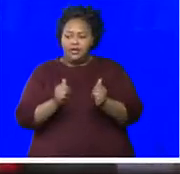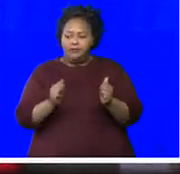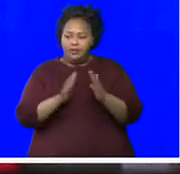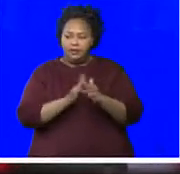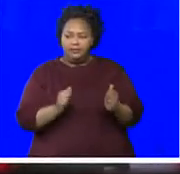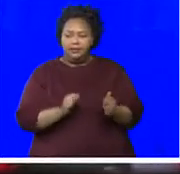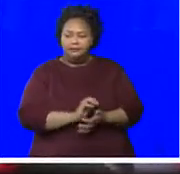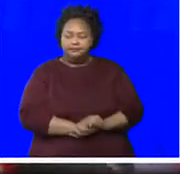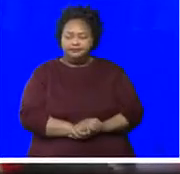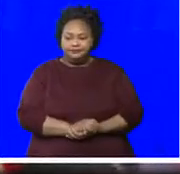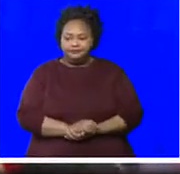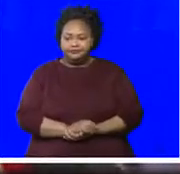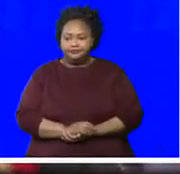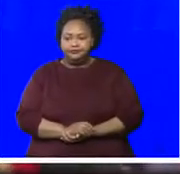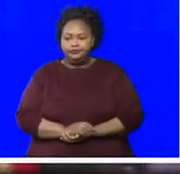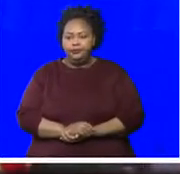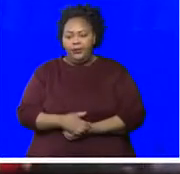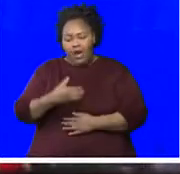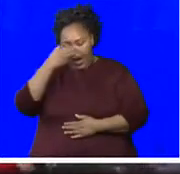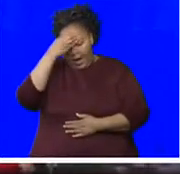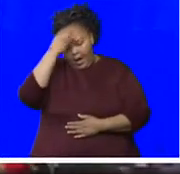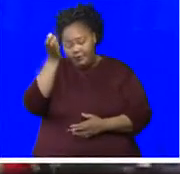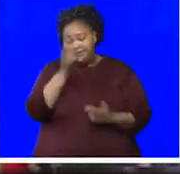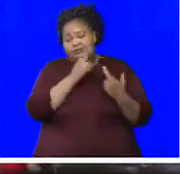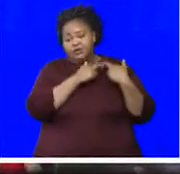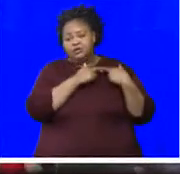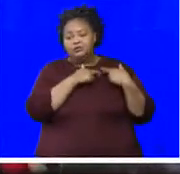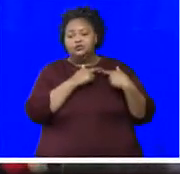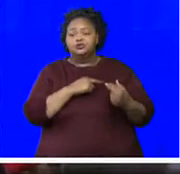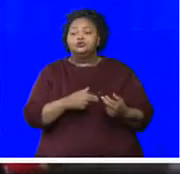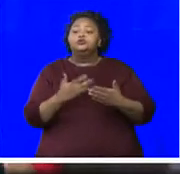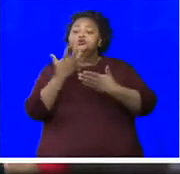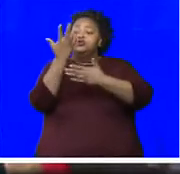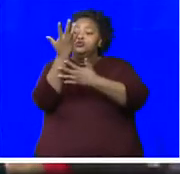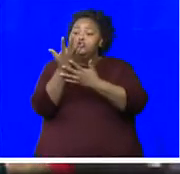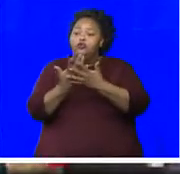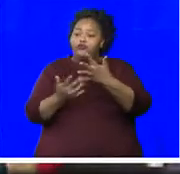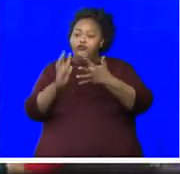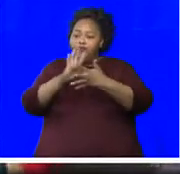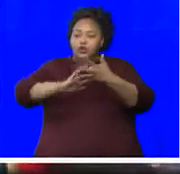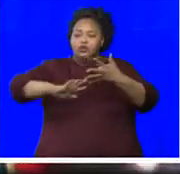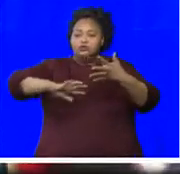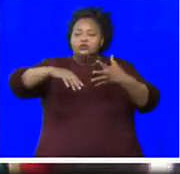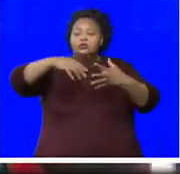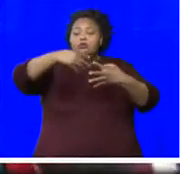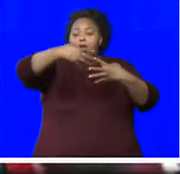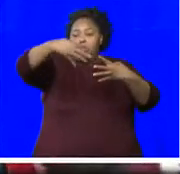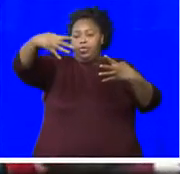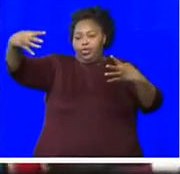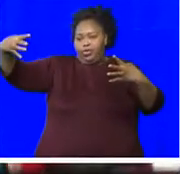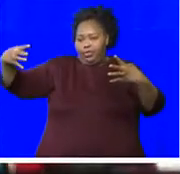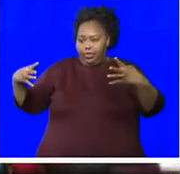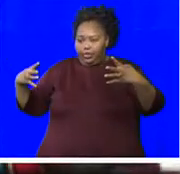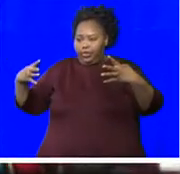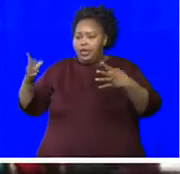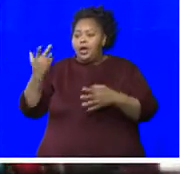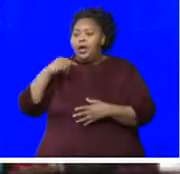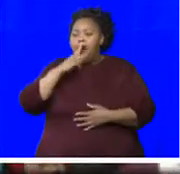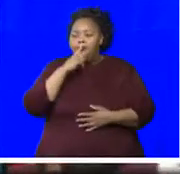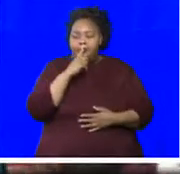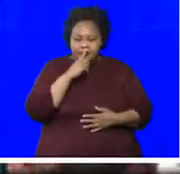Urumende bekamfakile lo fenisi. Kepha ke ngekuhamba kwesikhathi wase